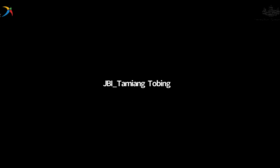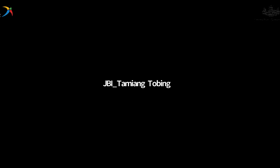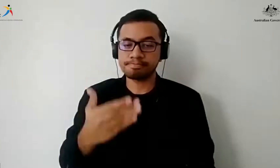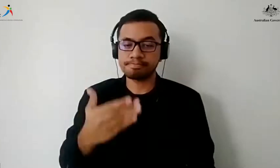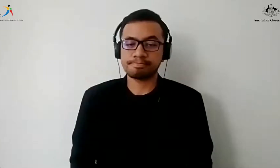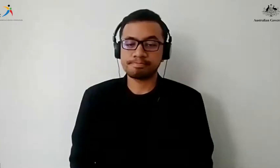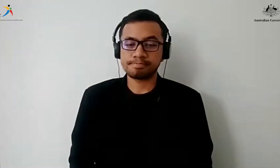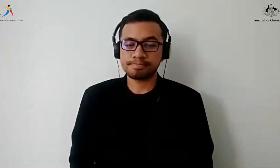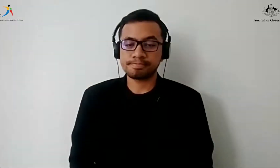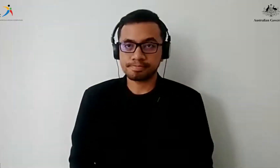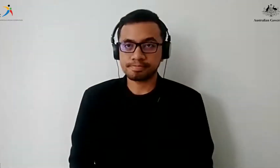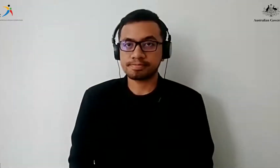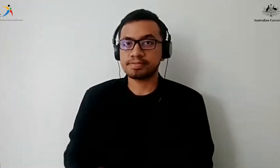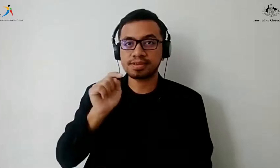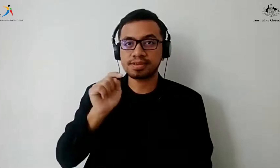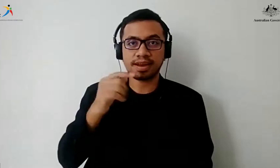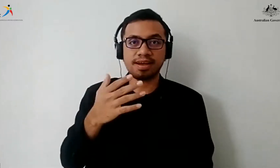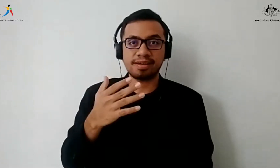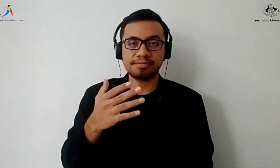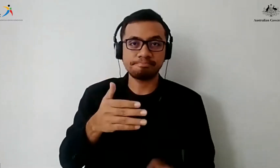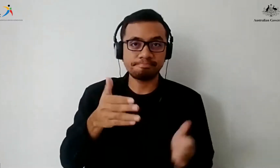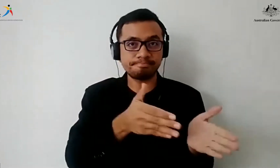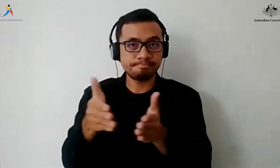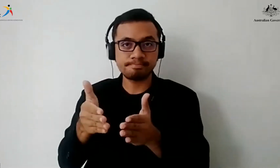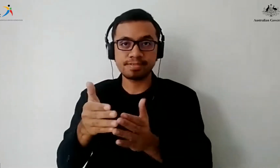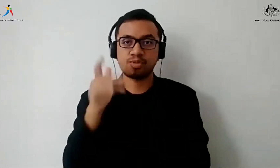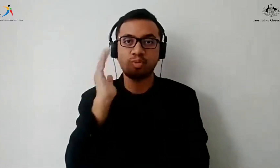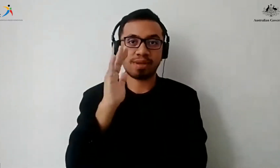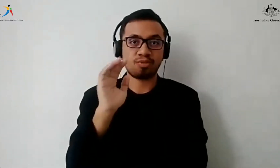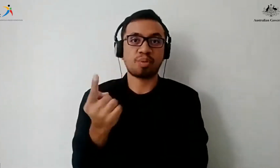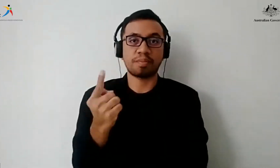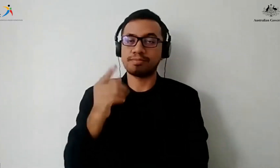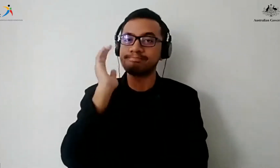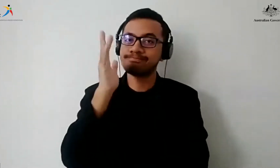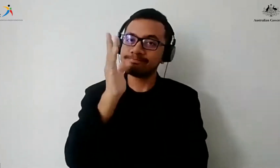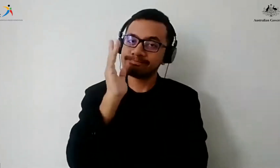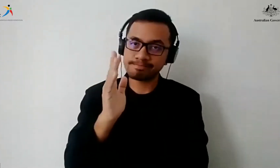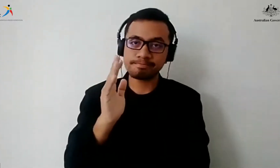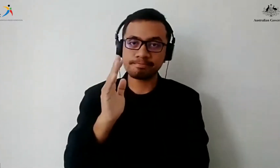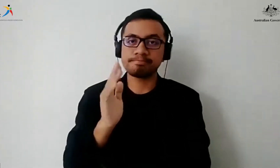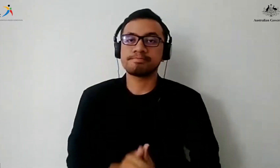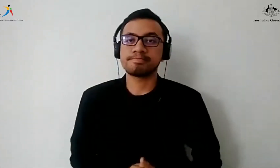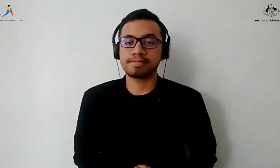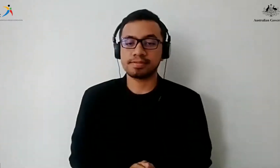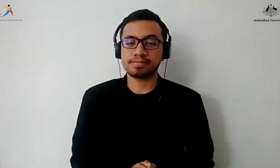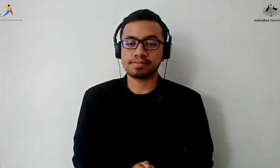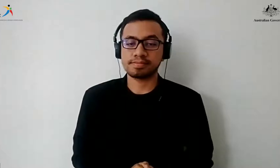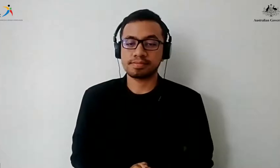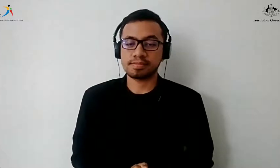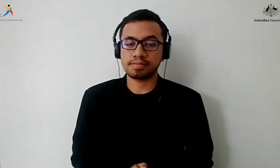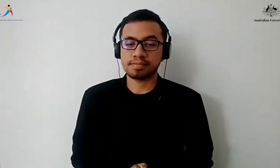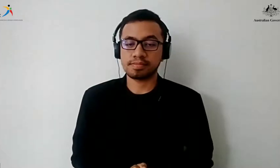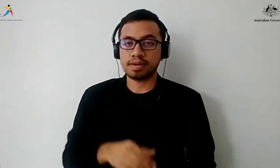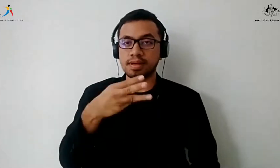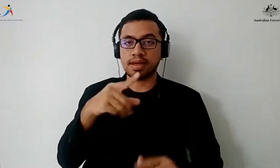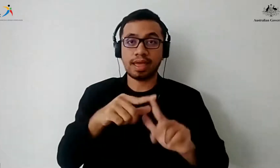Kita akan segera masuk ke sesi webinar utamanya. Jadi Pak Elan, anytime ingin meninggalkan ruangan